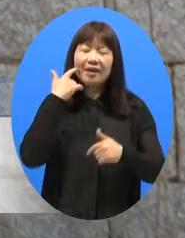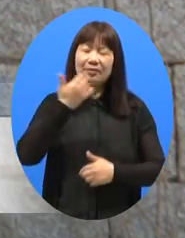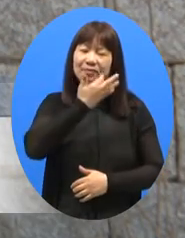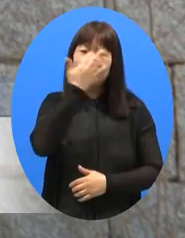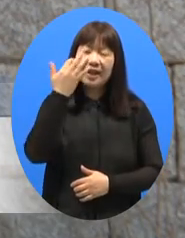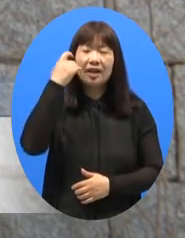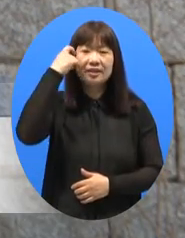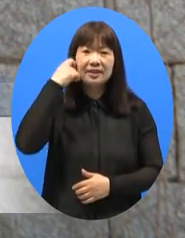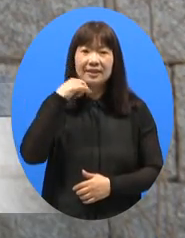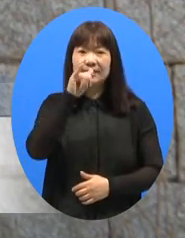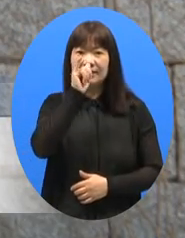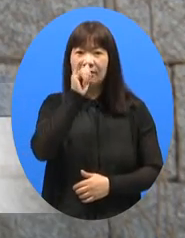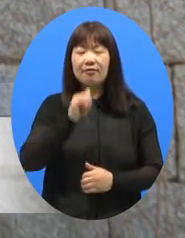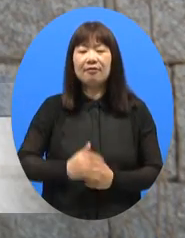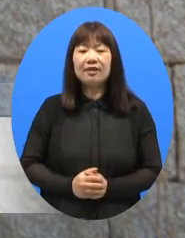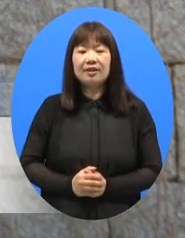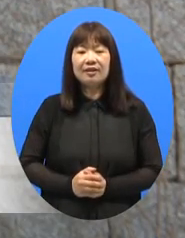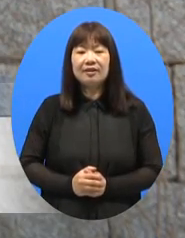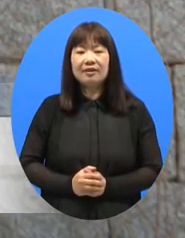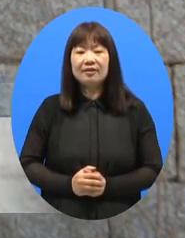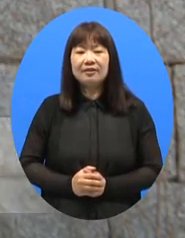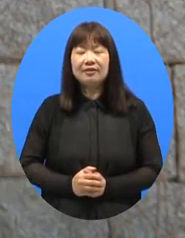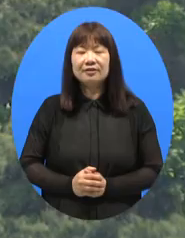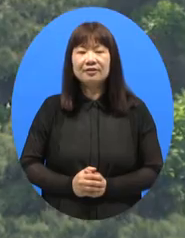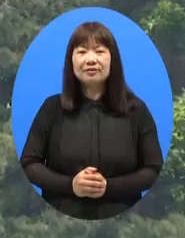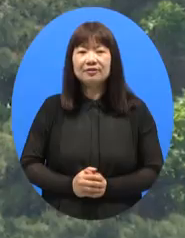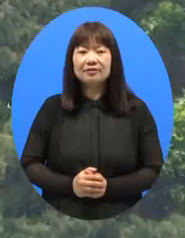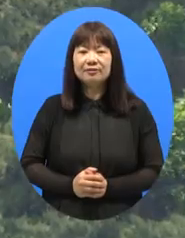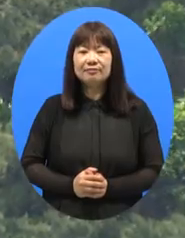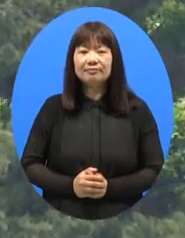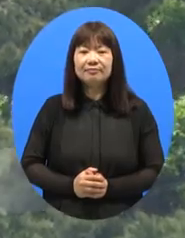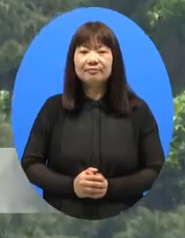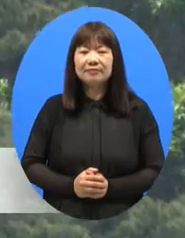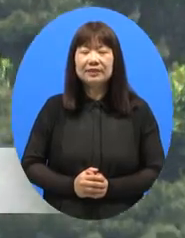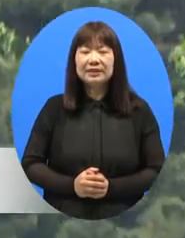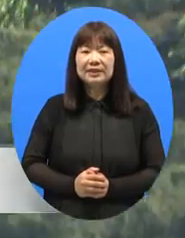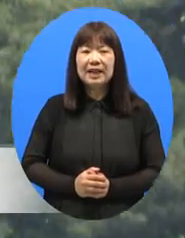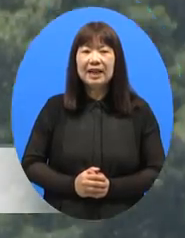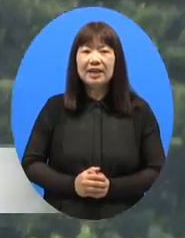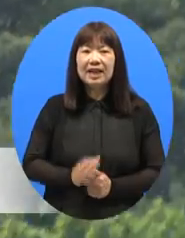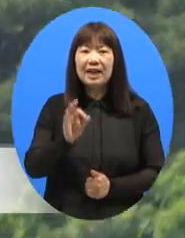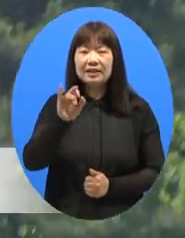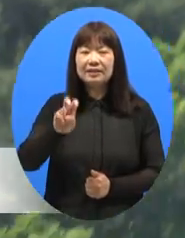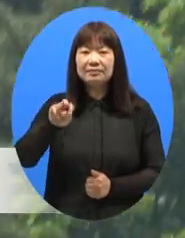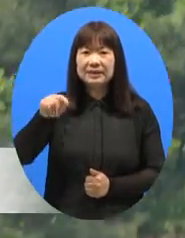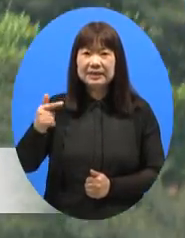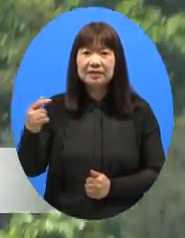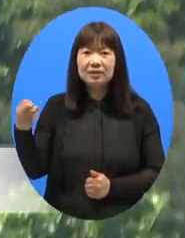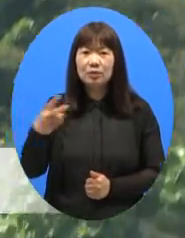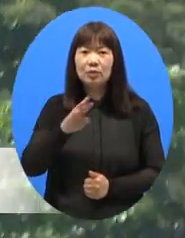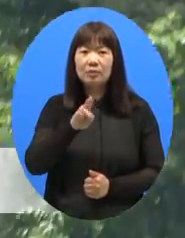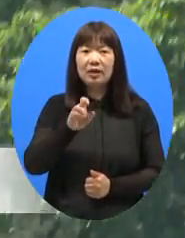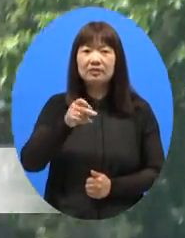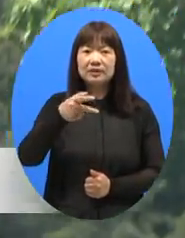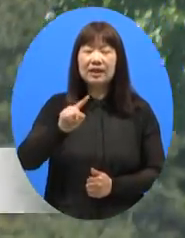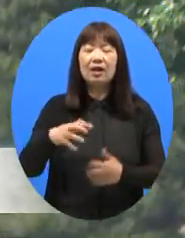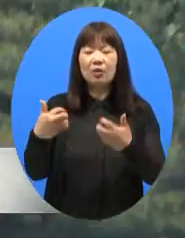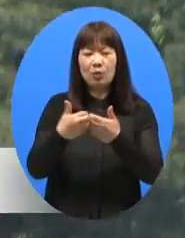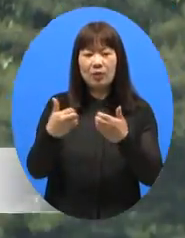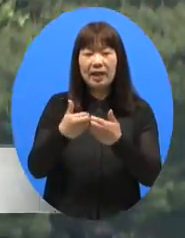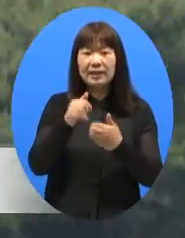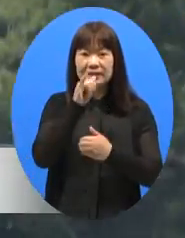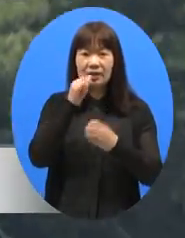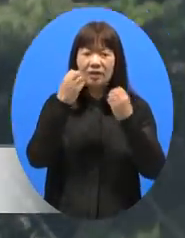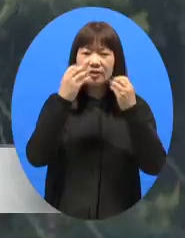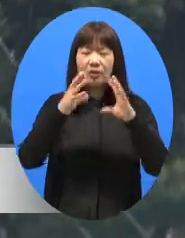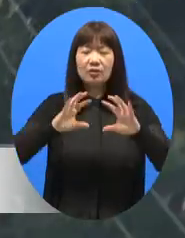걸 많이 느끼고 갑니다. 무척 고풍스럽고요. 임진왜란과 병자호란을 겪으면서 새로운 방위체제를